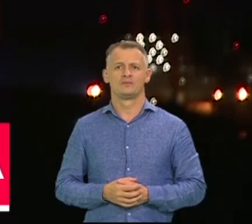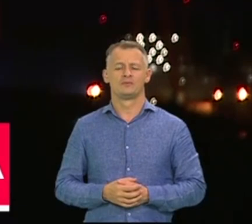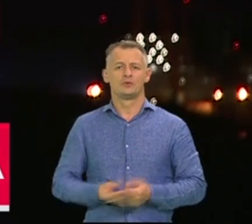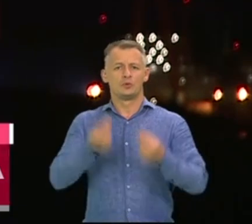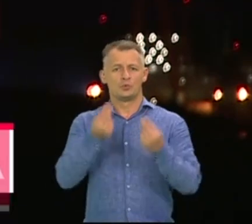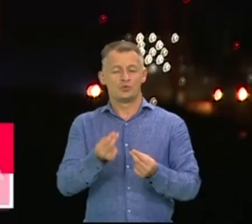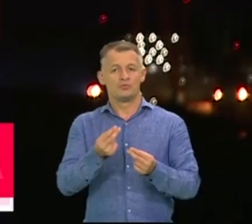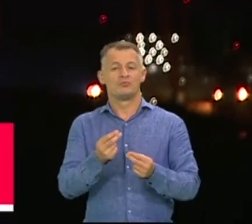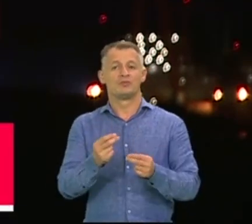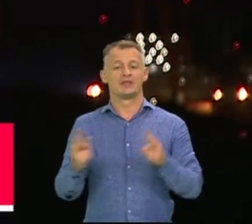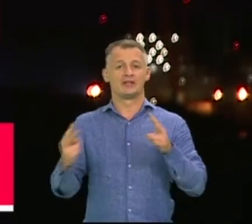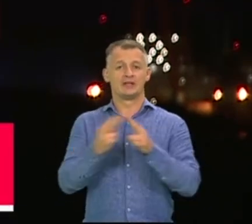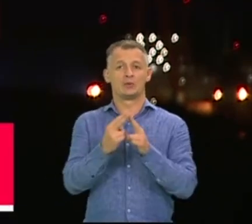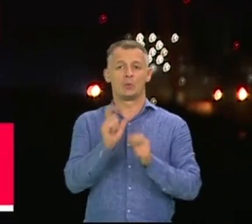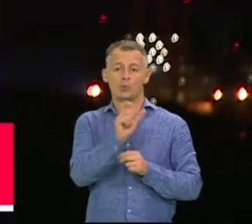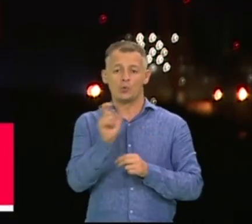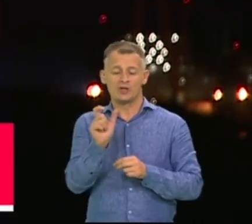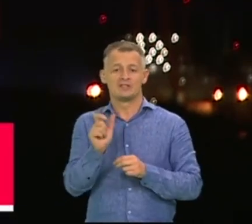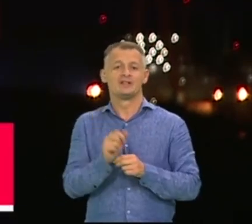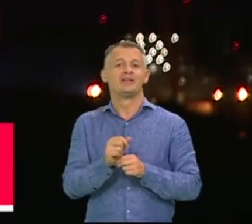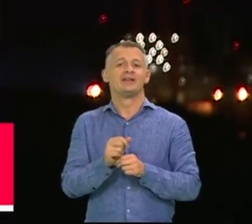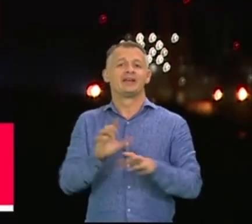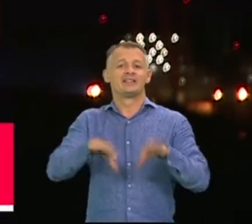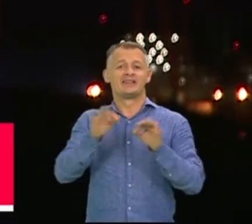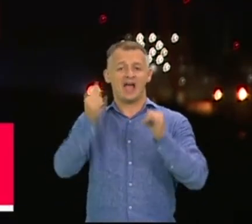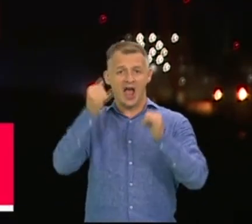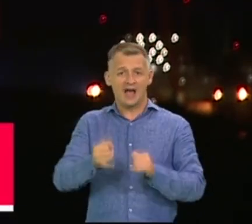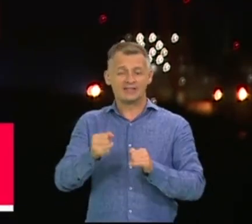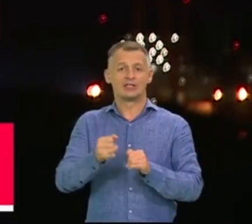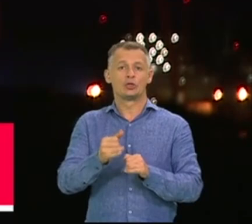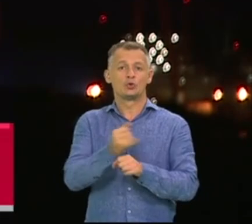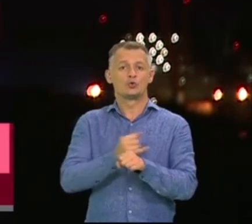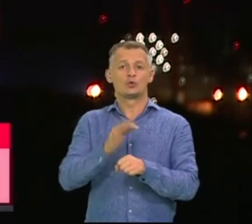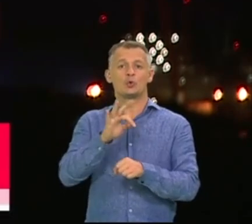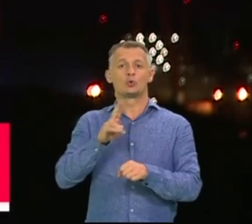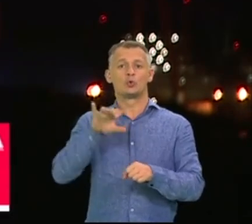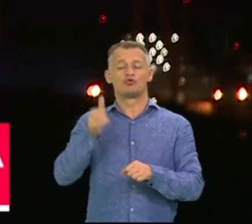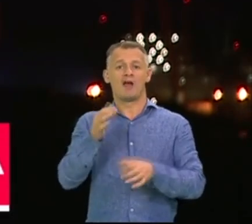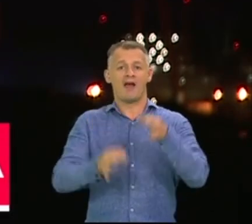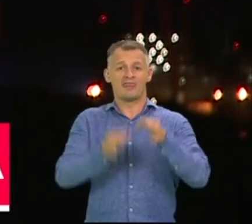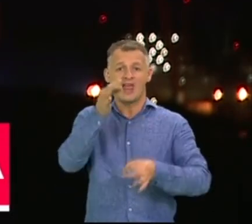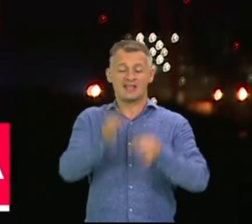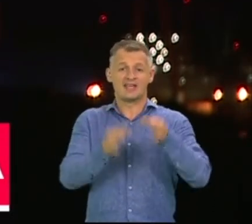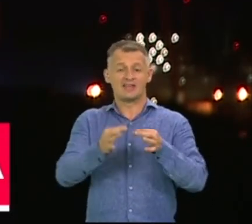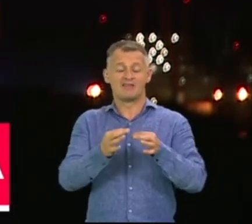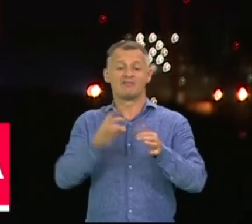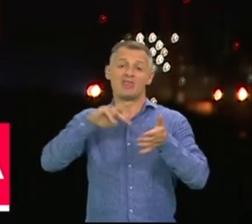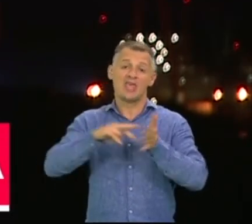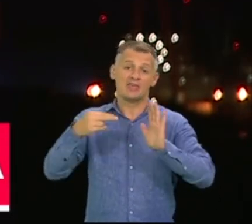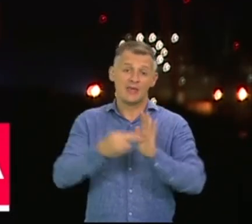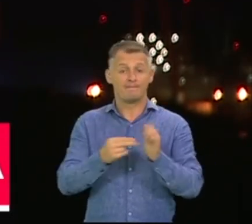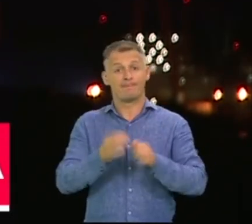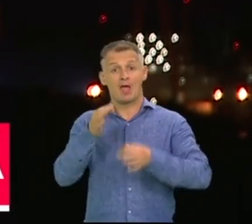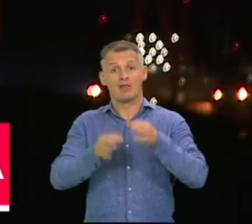Bun găsit. Momentan, fragmentele găsite astăzi aici în județul Tulcea sunt expertizate tehnic și analizate în cel mai mic amănunt. În același